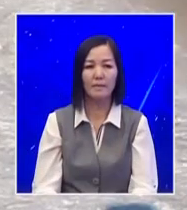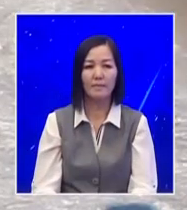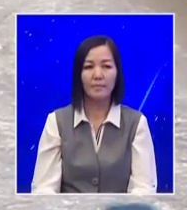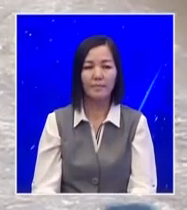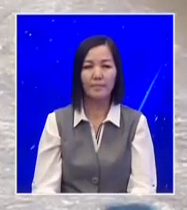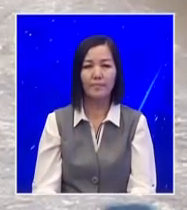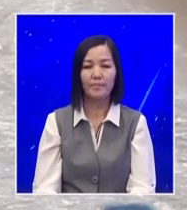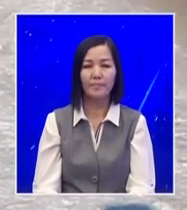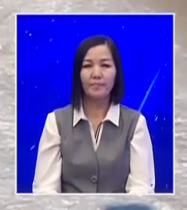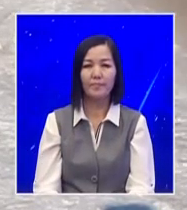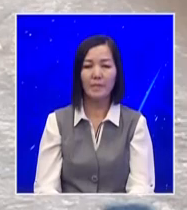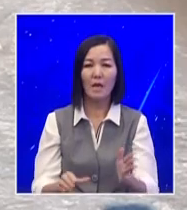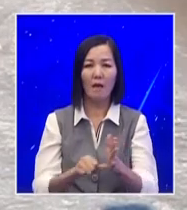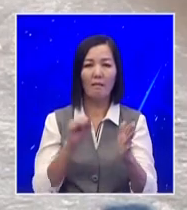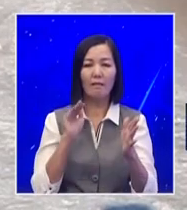Аудан аумағында